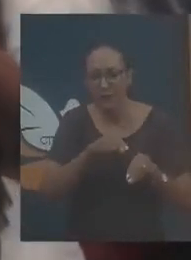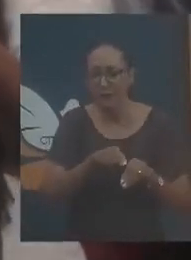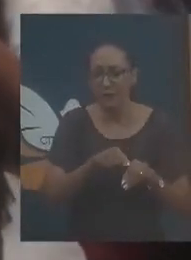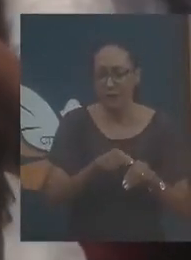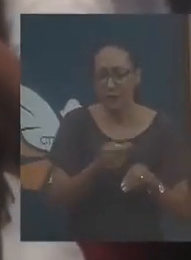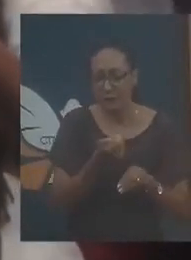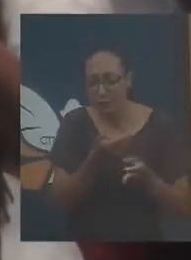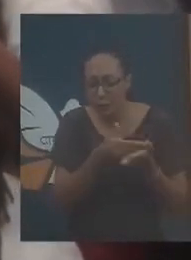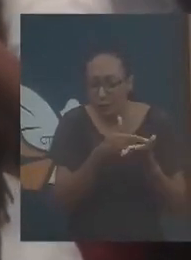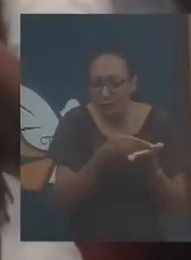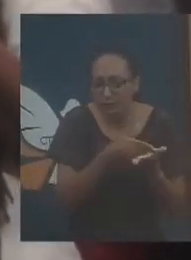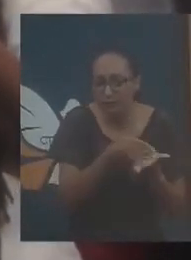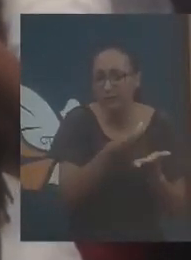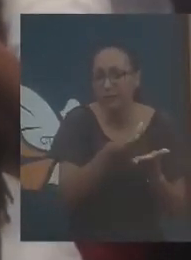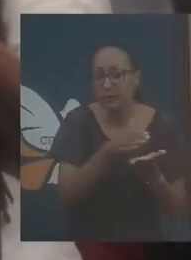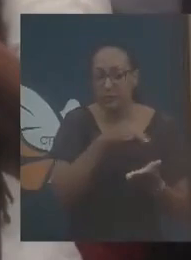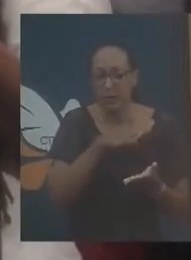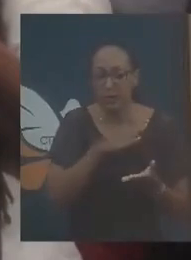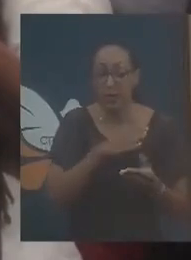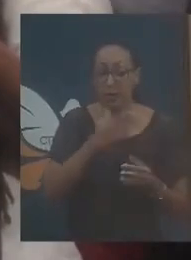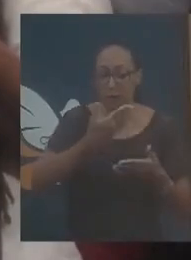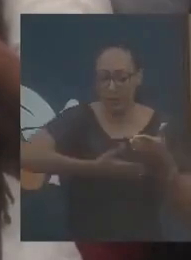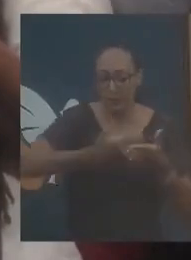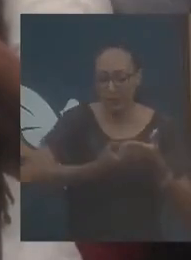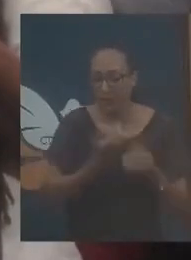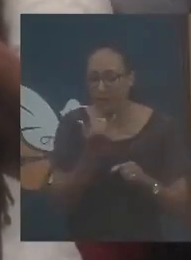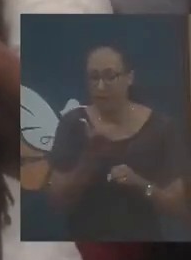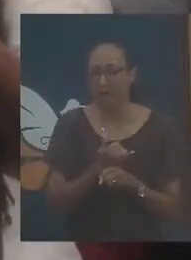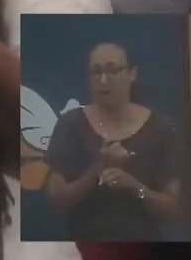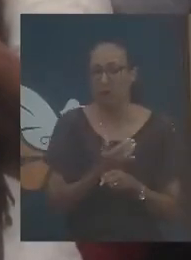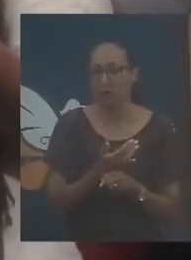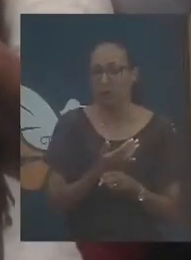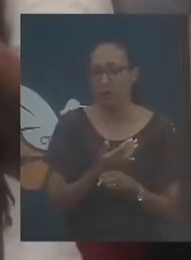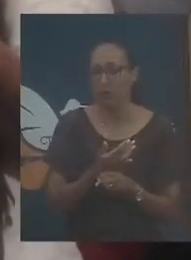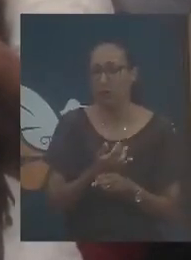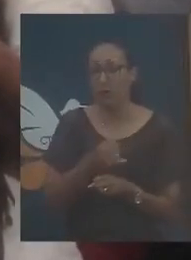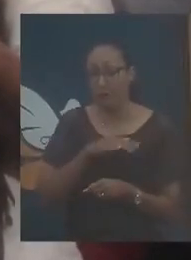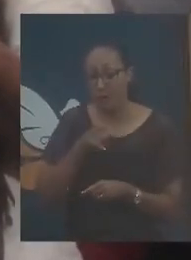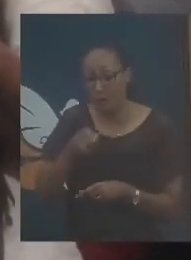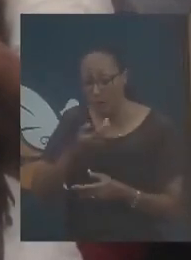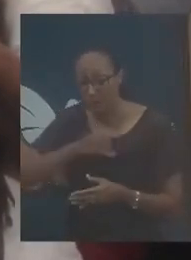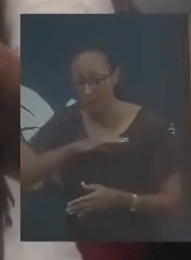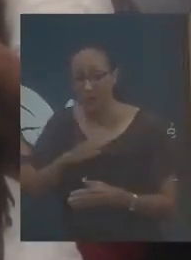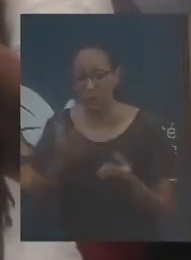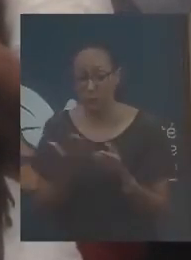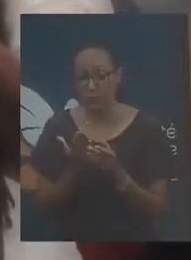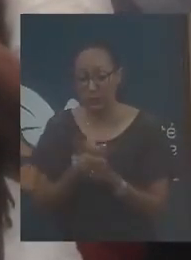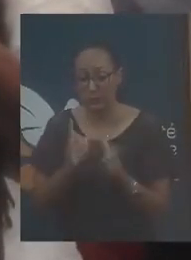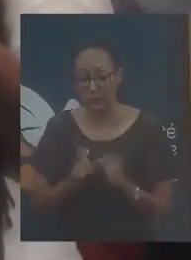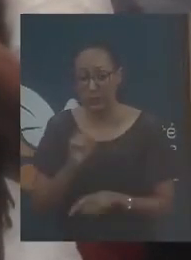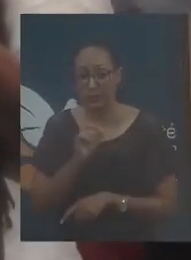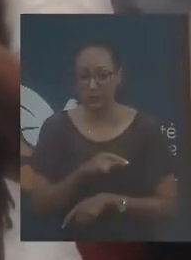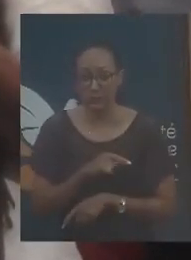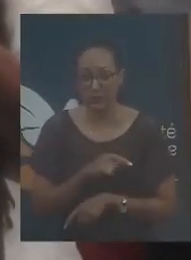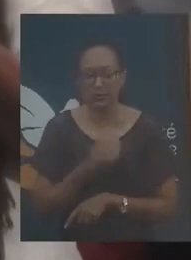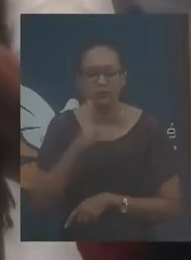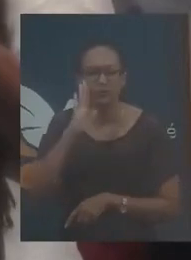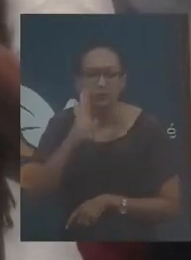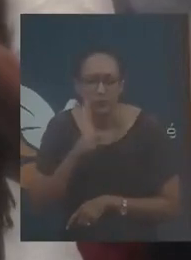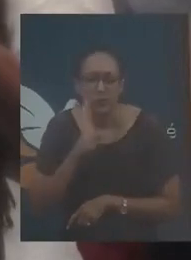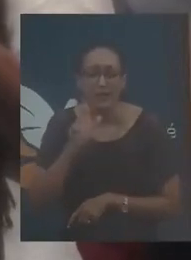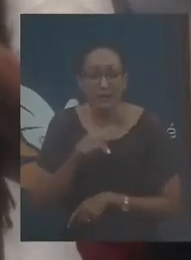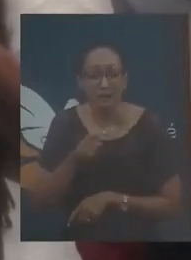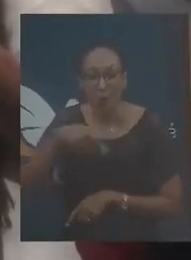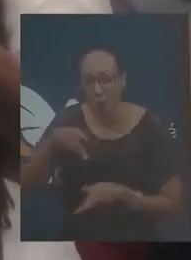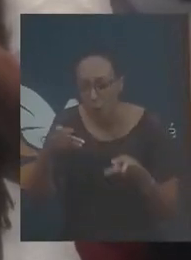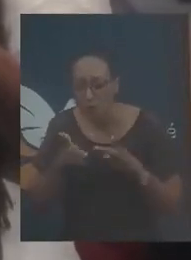d'expulsion à cause de faux? Parce que c'est lui qui en charge le dossier de ces personnes. Et c'est pour cette raison que vous devez le faire sortir.